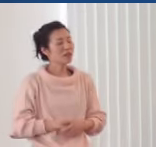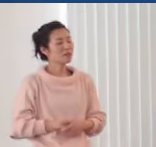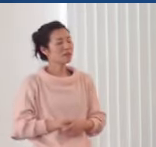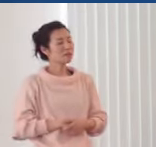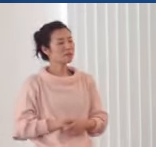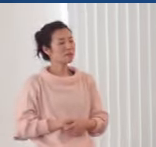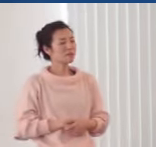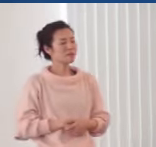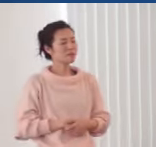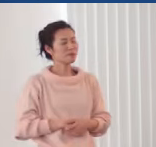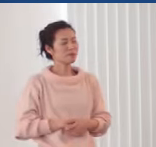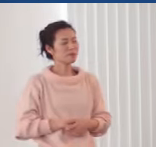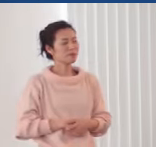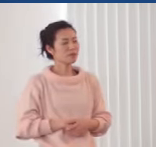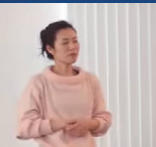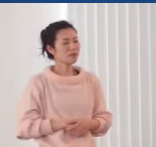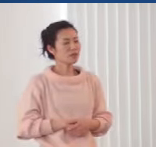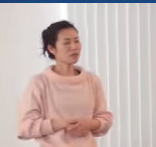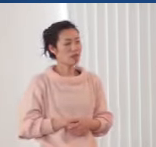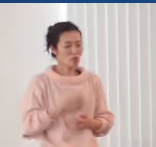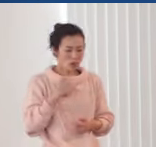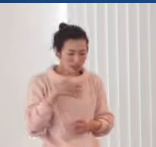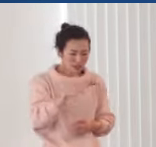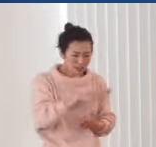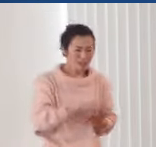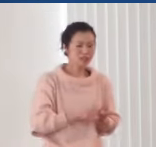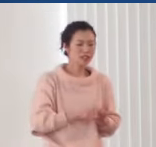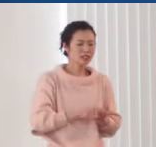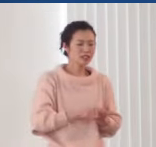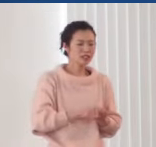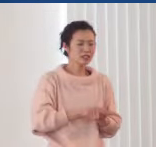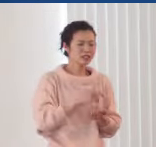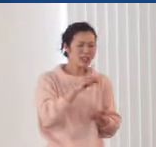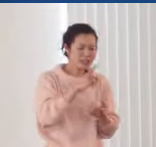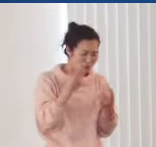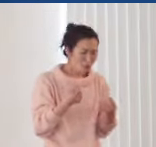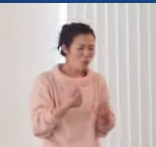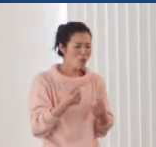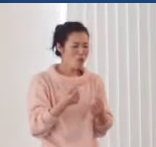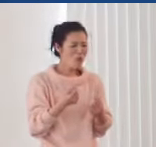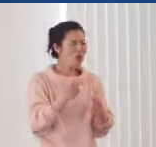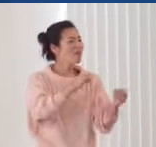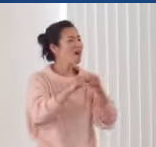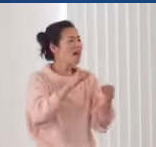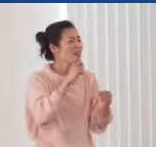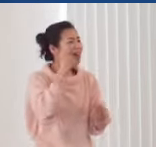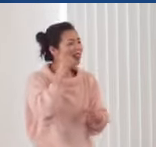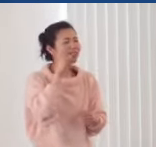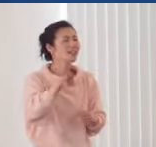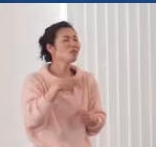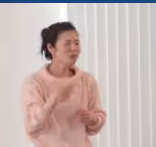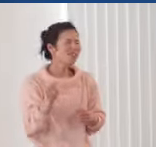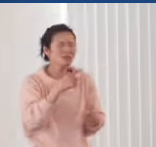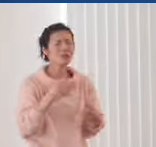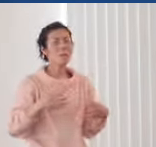の毛一本を白くも黒くもできないのに何を言ってんだ君たちはと、ね、確かにその通りなわけです